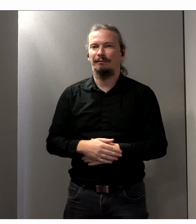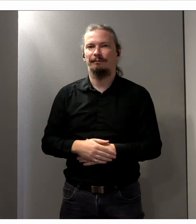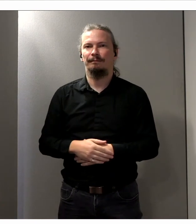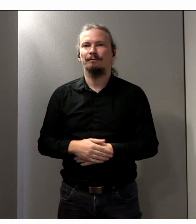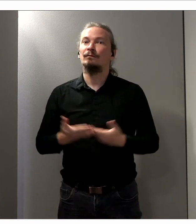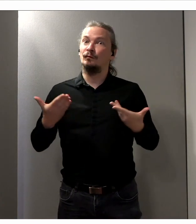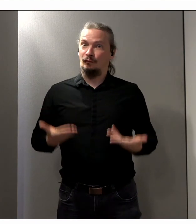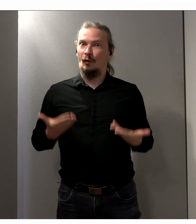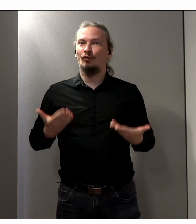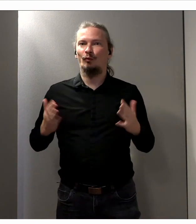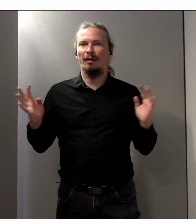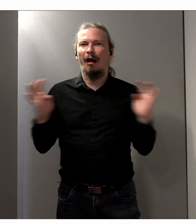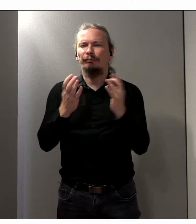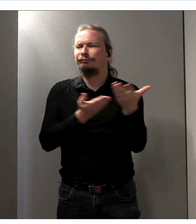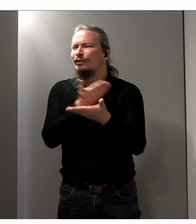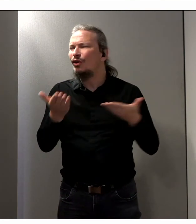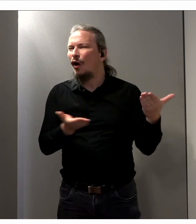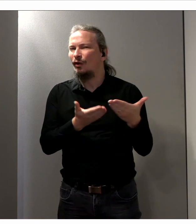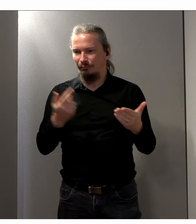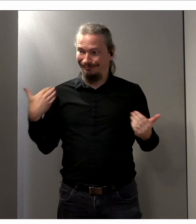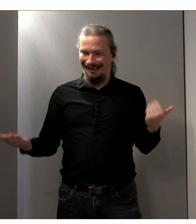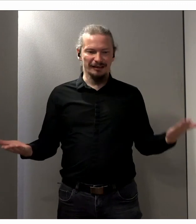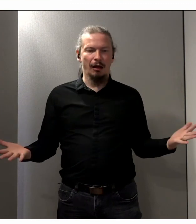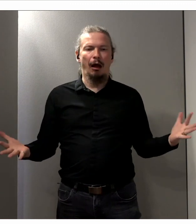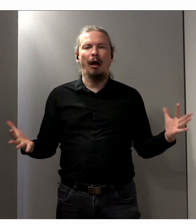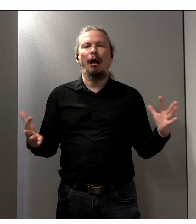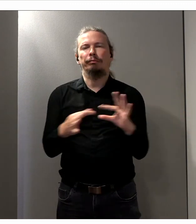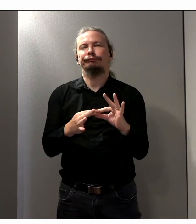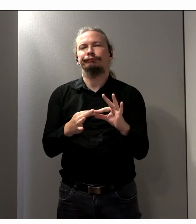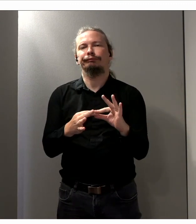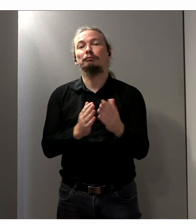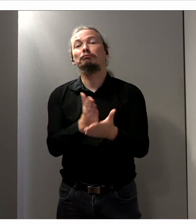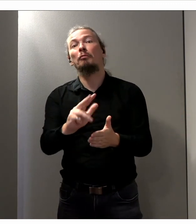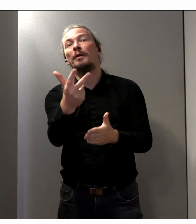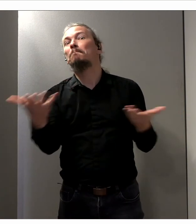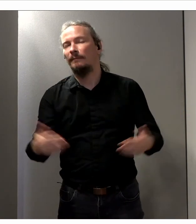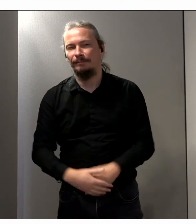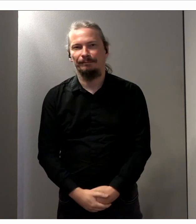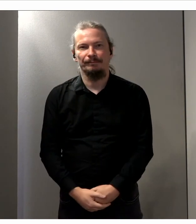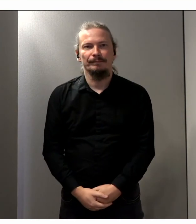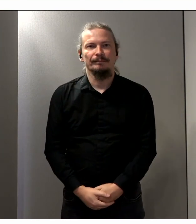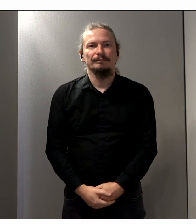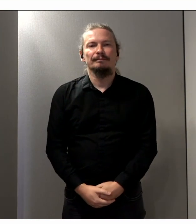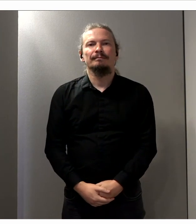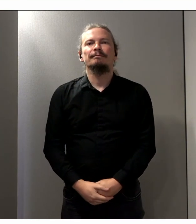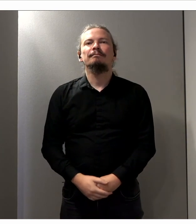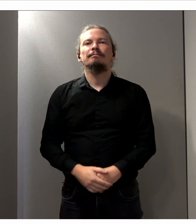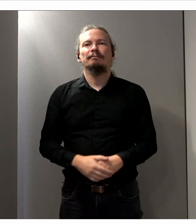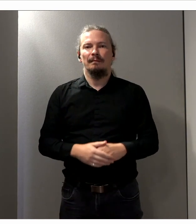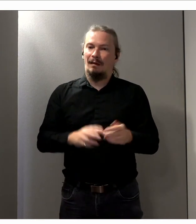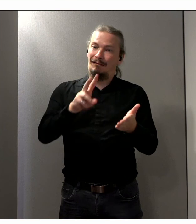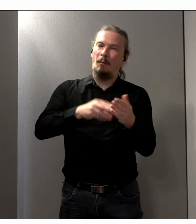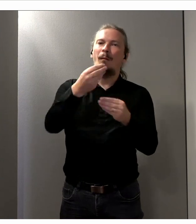nos échanges d'aujourd'hui, nous espérons rapprocher ces deux réalités, en lien avec une troisième. La réalité du monde